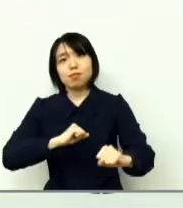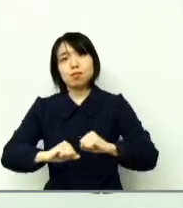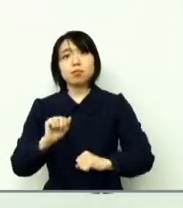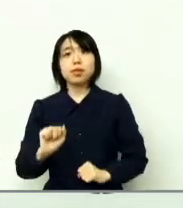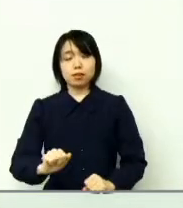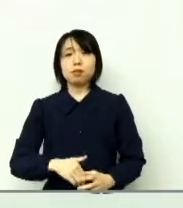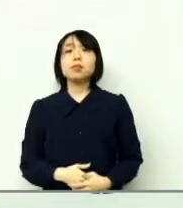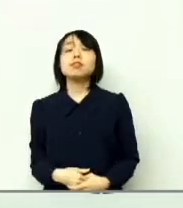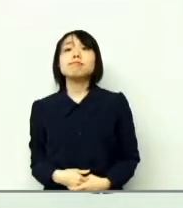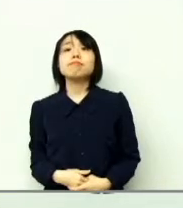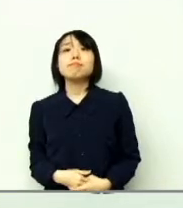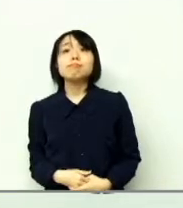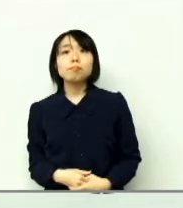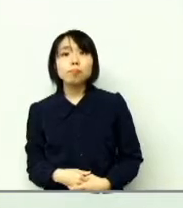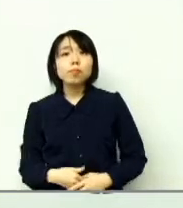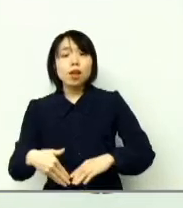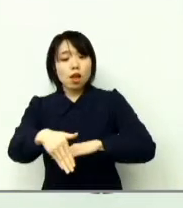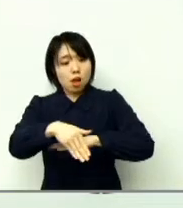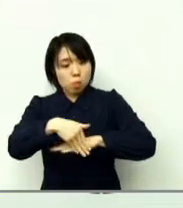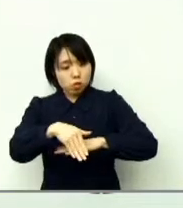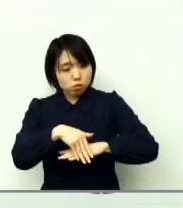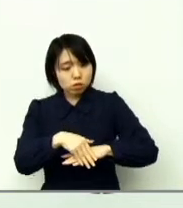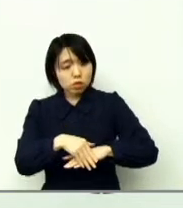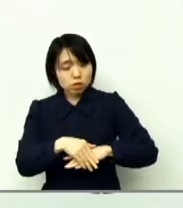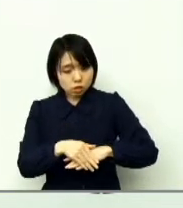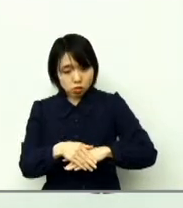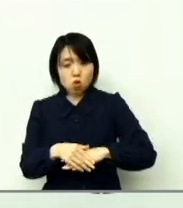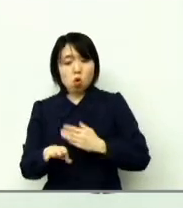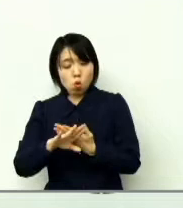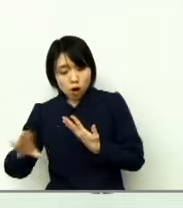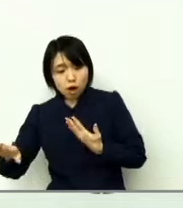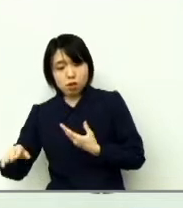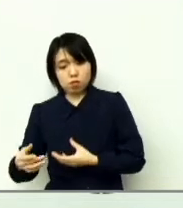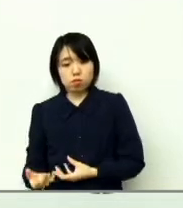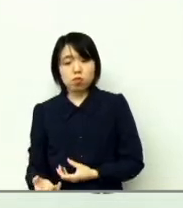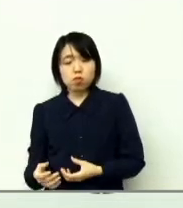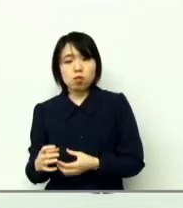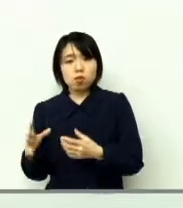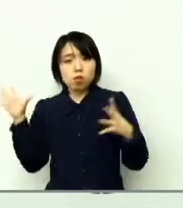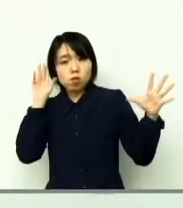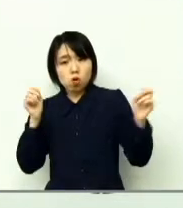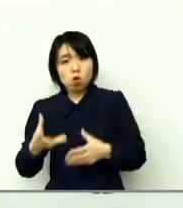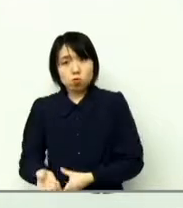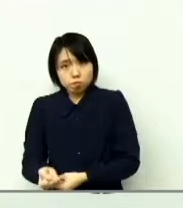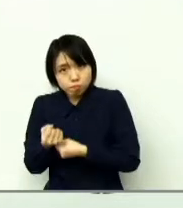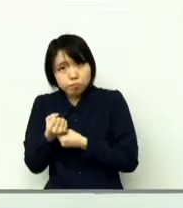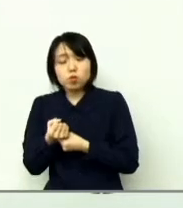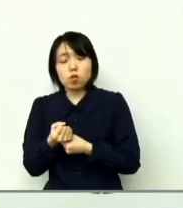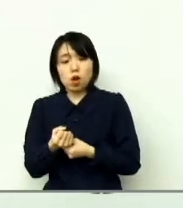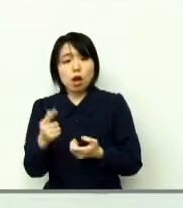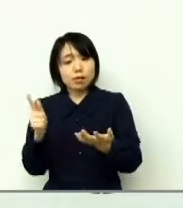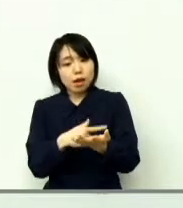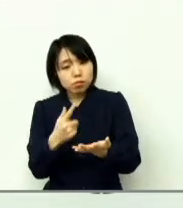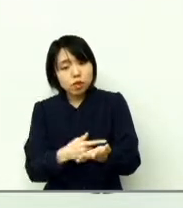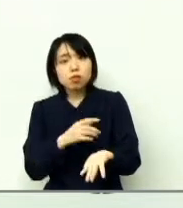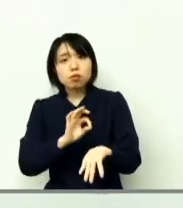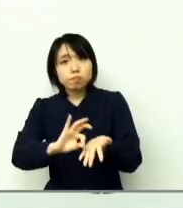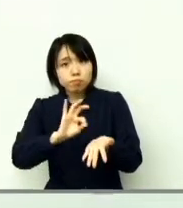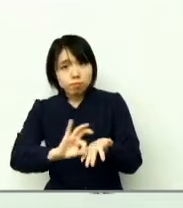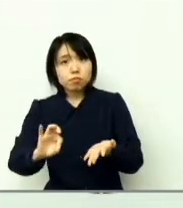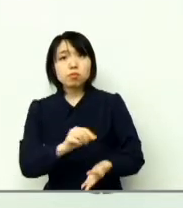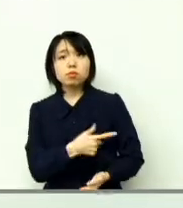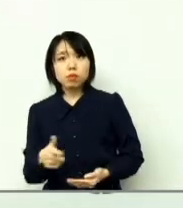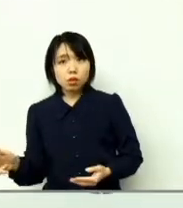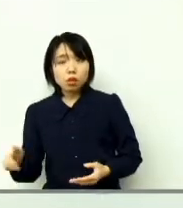して、窓口間のさらなる連携の強化でありますとか、あるいはタブレット端末をより有効に活用